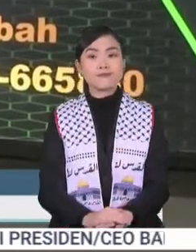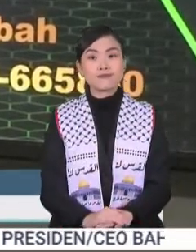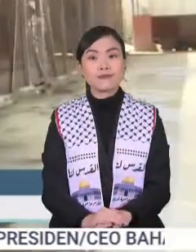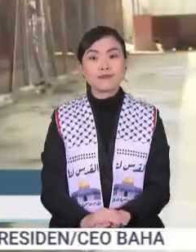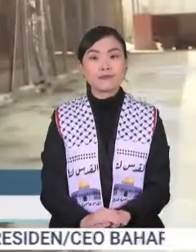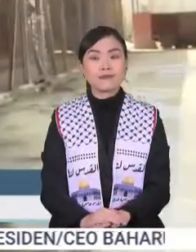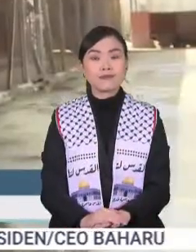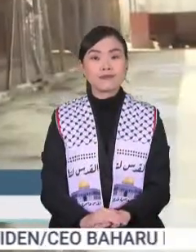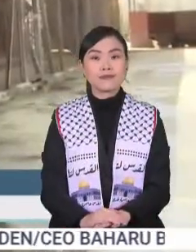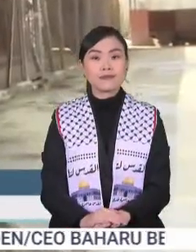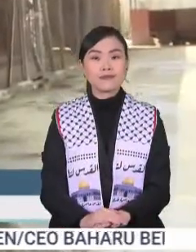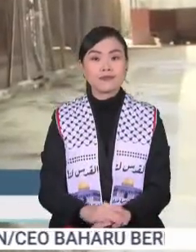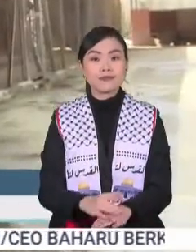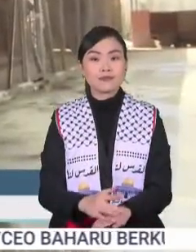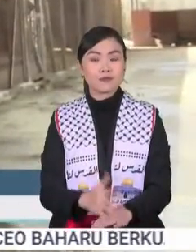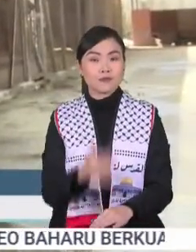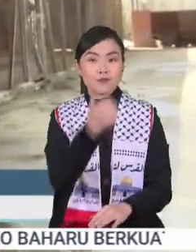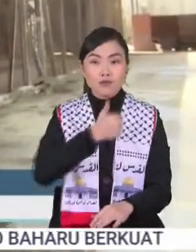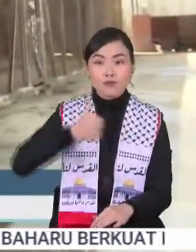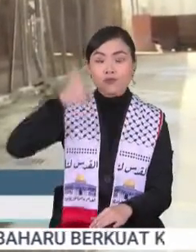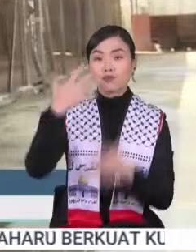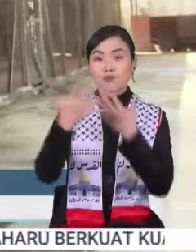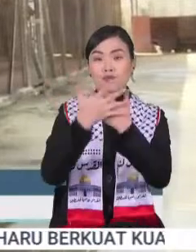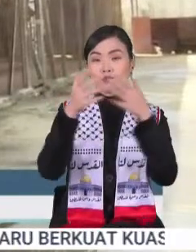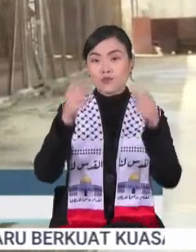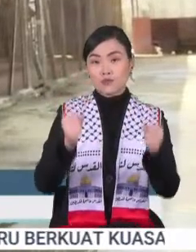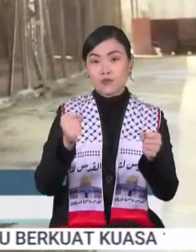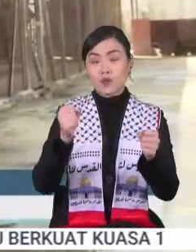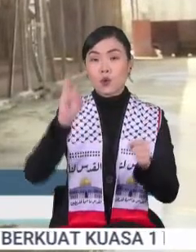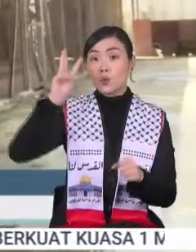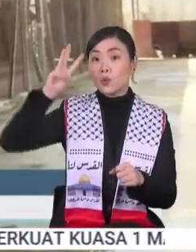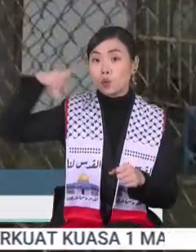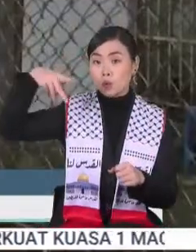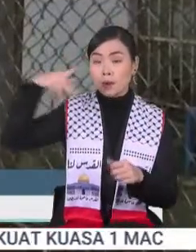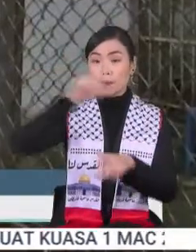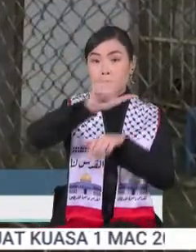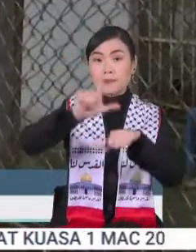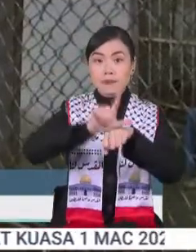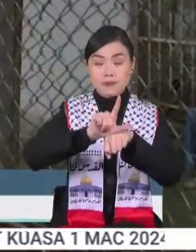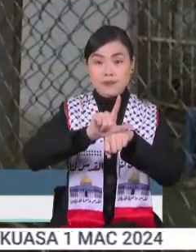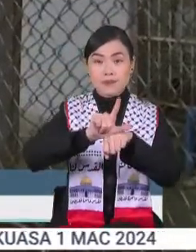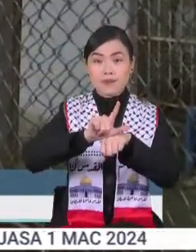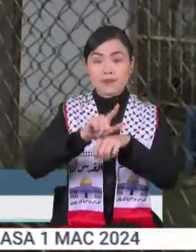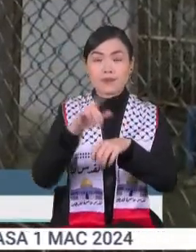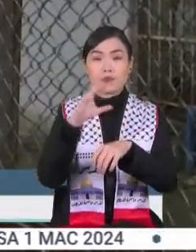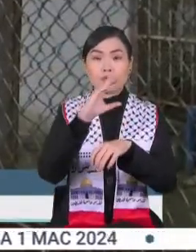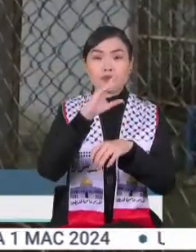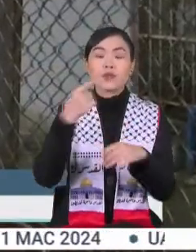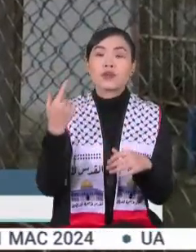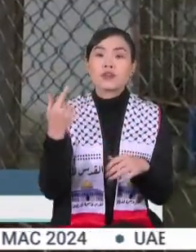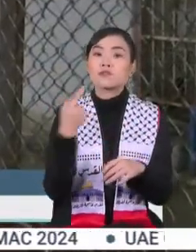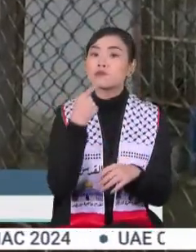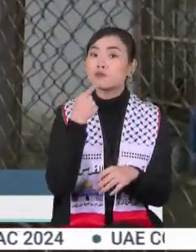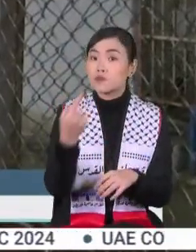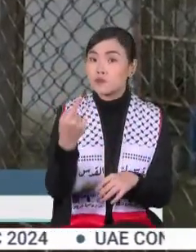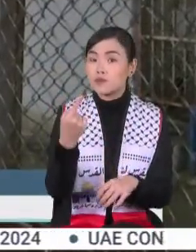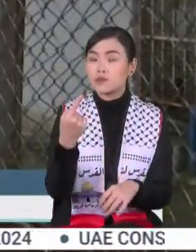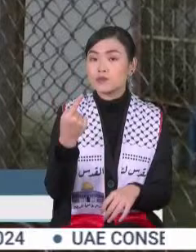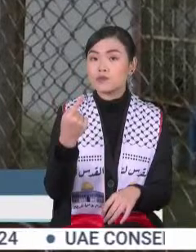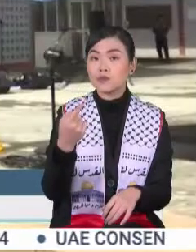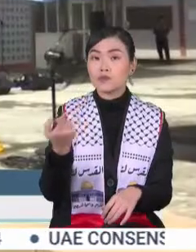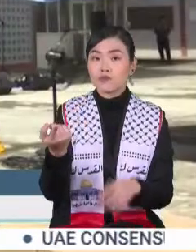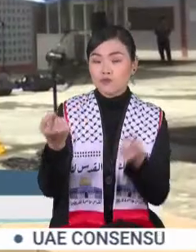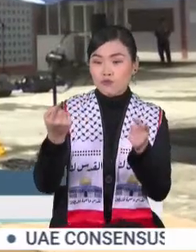tahanan pengarah penjara negeri Sabah dan wilayah Persekutuan Labuan timbalan komisioner Nora Musa berkata